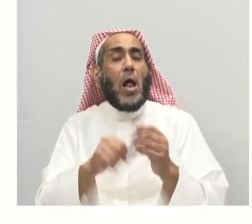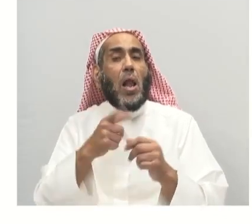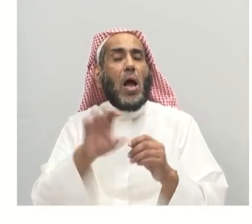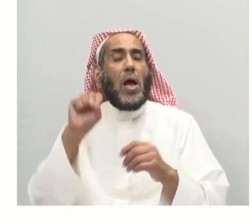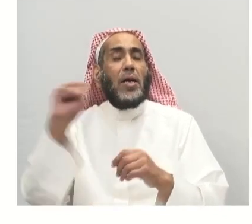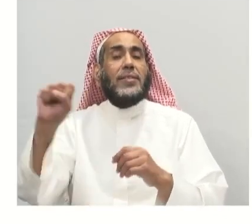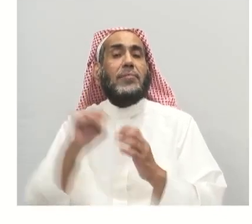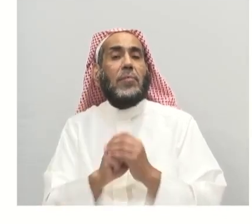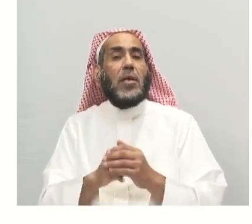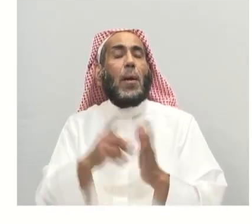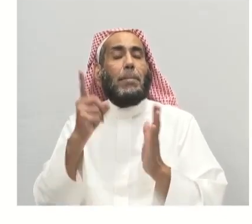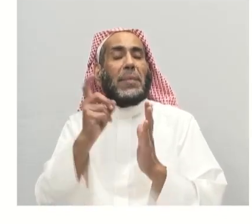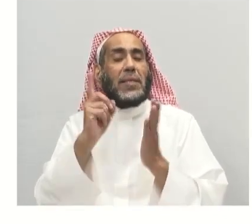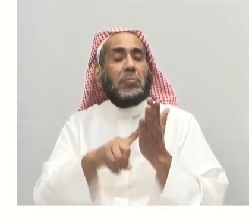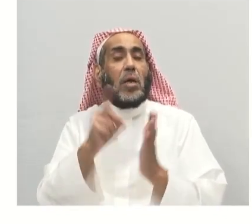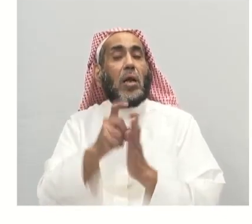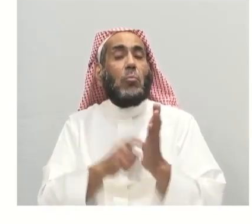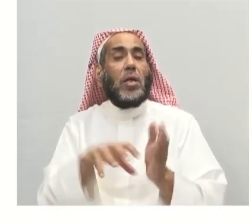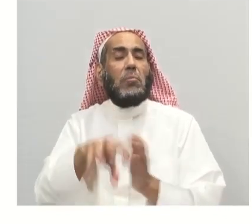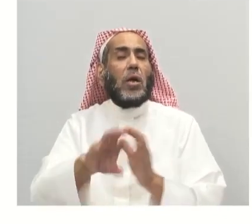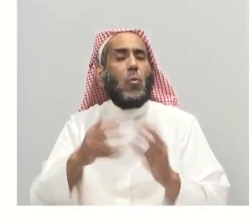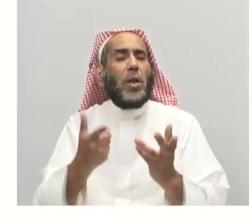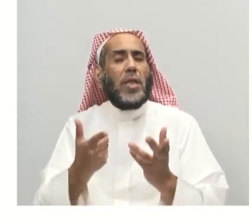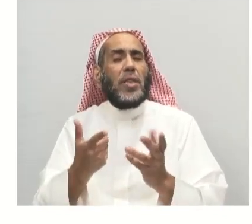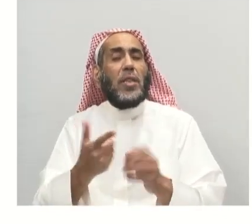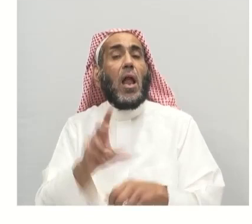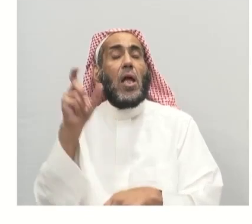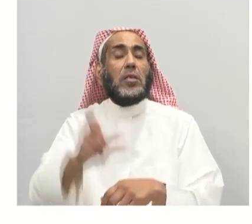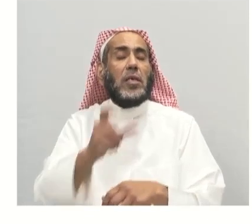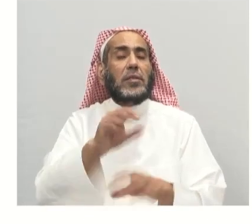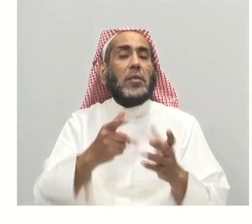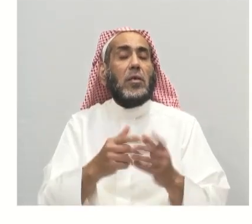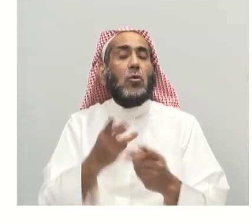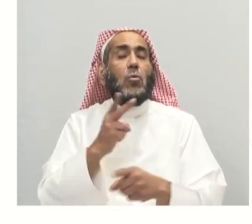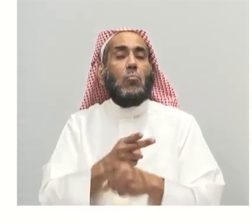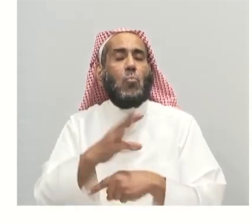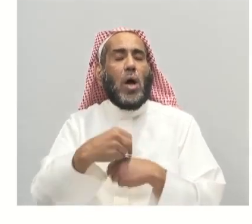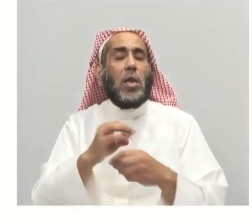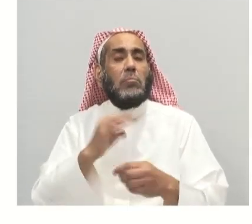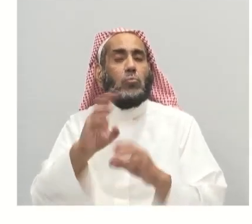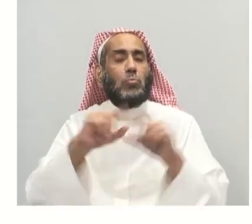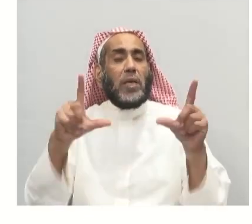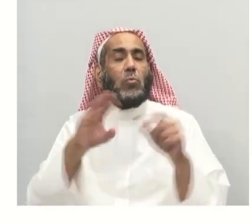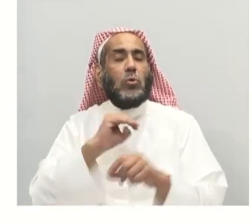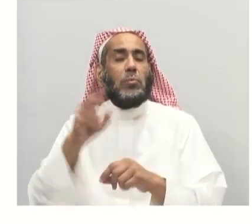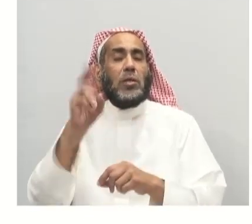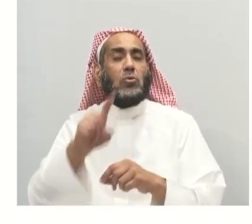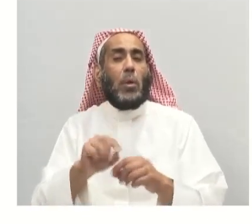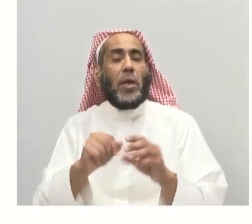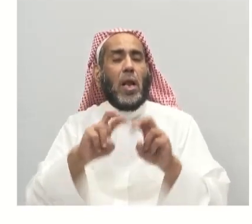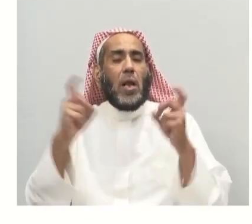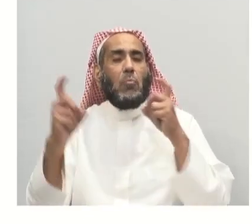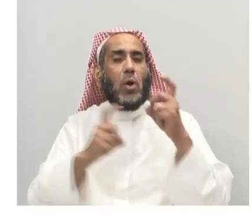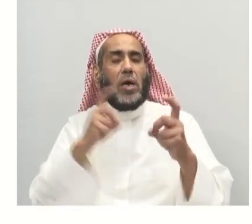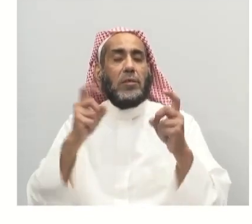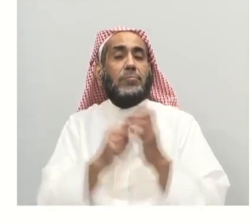الخاصه بتطبيق القانون من حيث المكان ومن حيث الاشخاص اريد منك ان تبين وتجيب على هذا السؤال من خلال